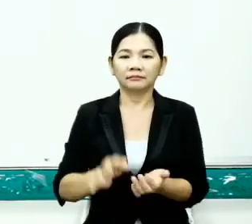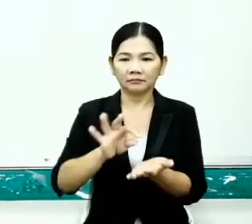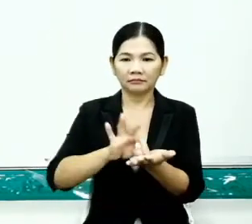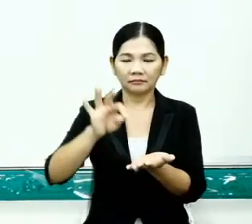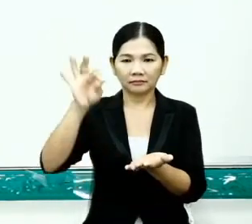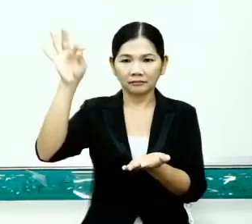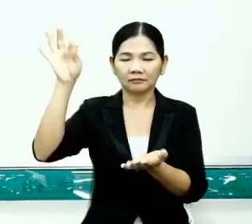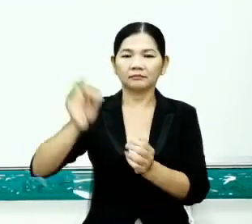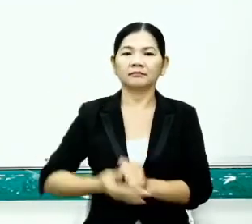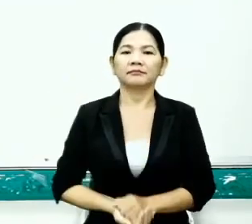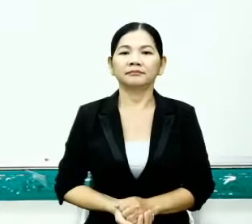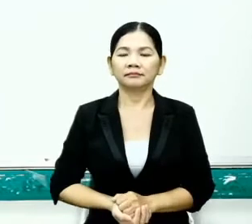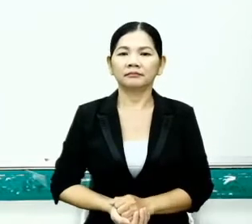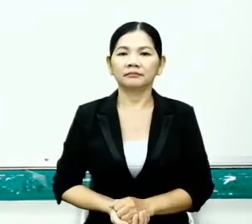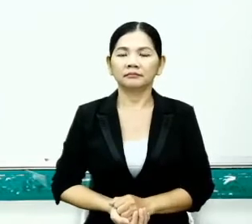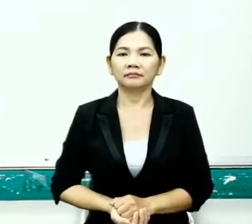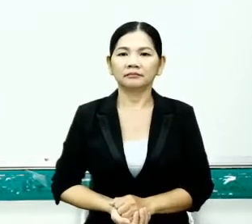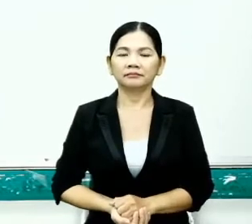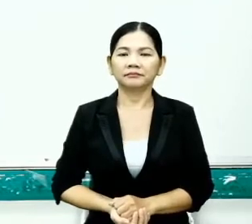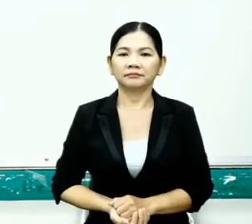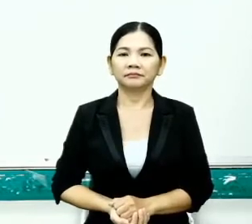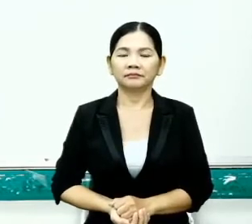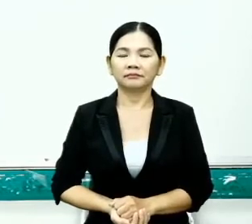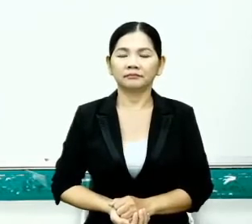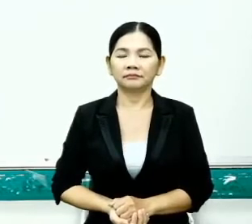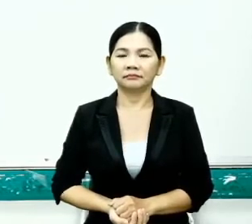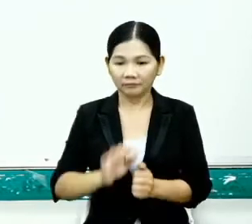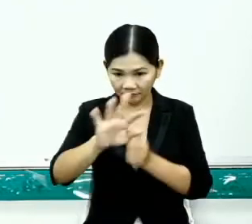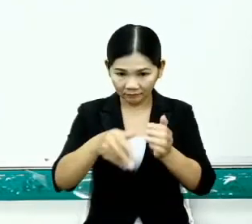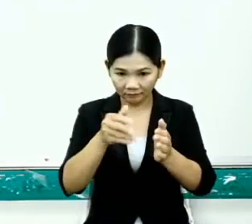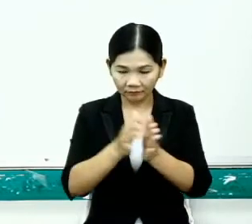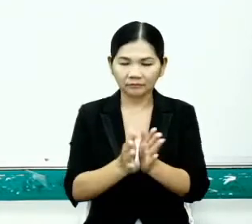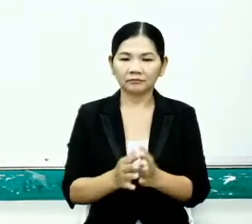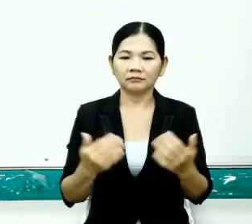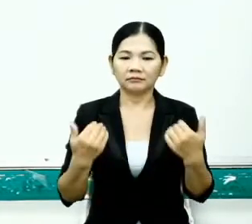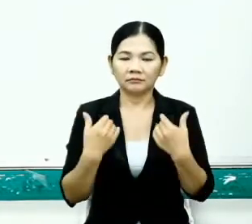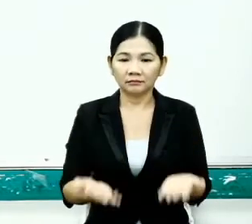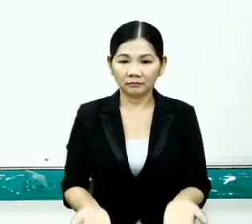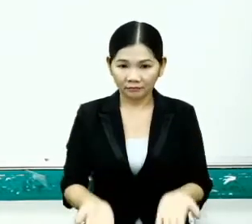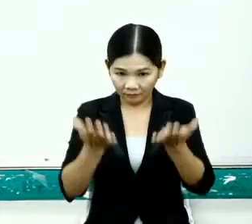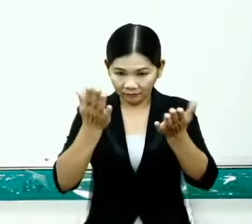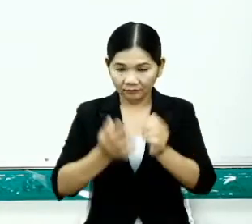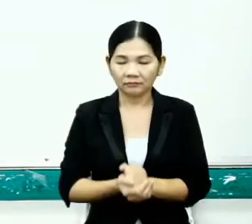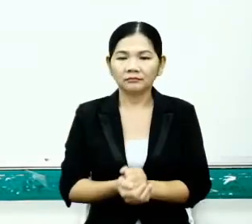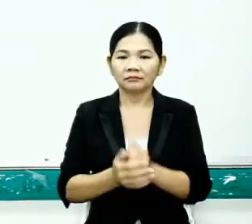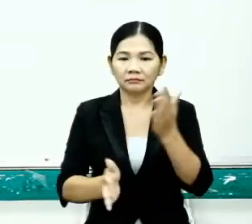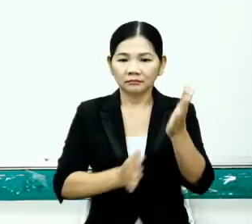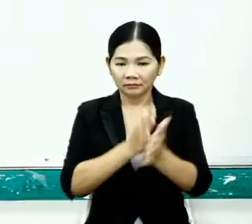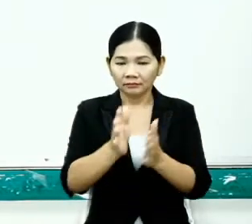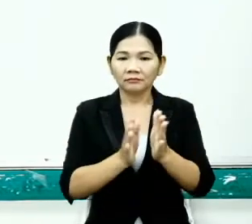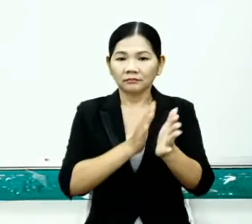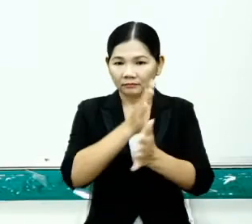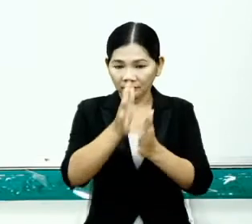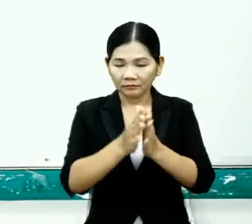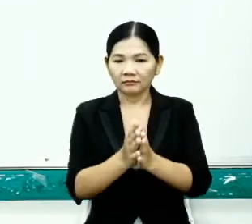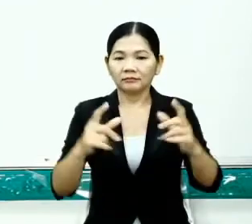តចដូចជាពាក្យចាមចាអរគុណកូនកូនឥឡូវកូនកូនក្រោកឈរឡើងដើម្បីត្រៀមធ្វើសញ្ញាទៅតាមបានអសរូបភាព